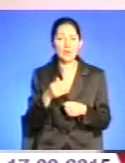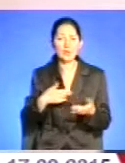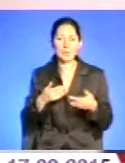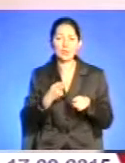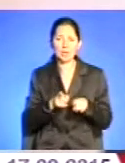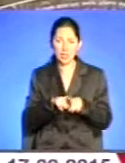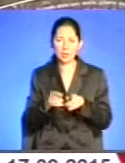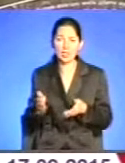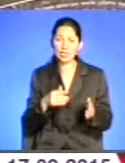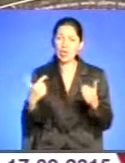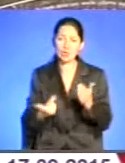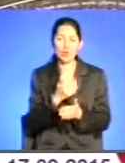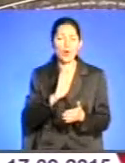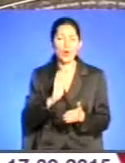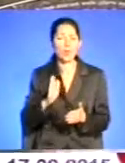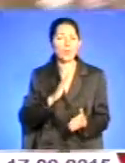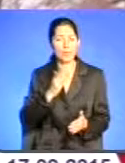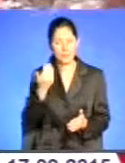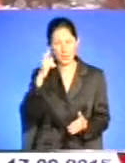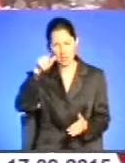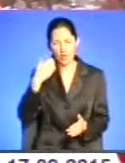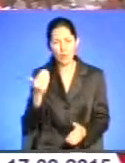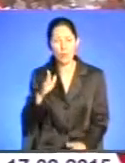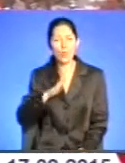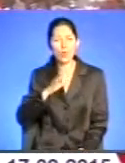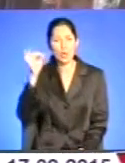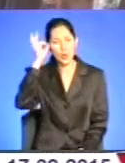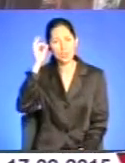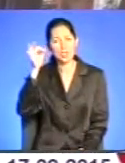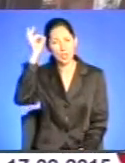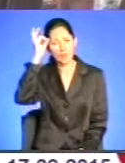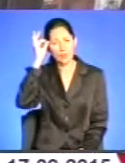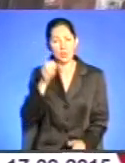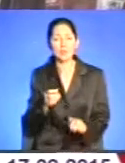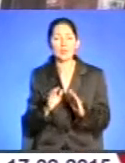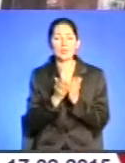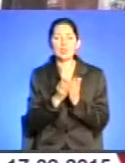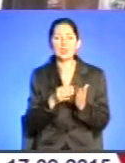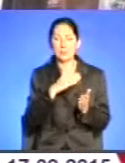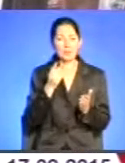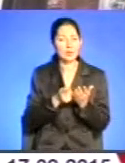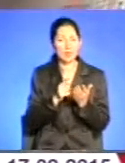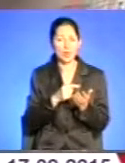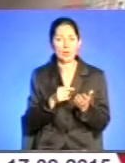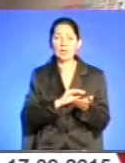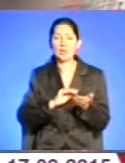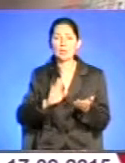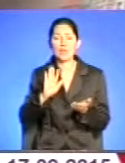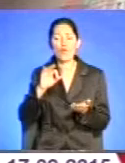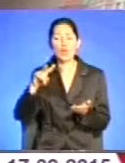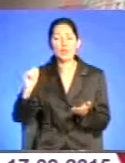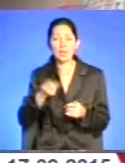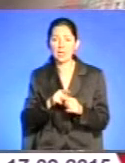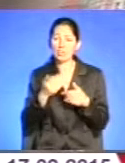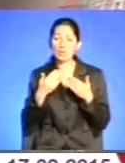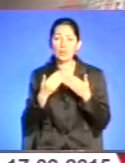боляче згадувати. У книзі 100 сторінок. Написали їх волонтери, які спілкувалися із рідними і близькими друзями героїв. Серед них